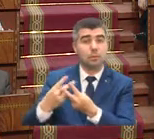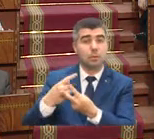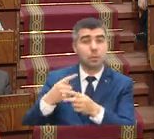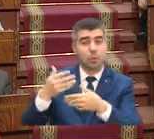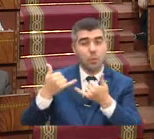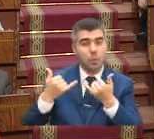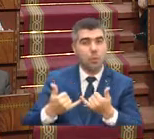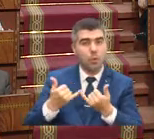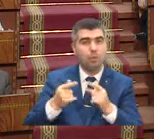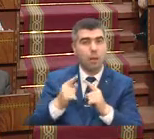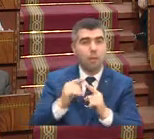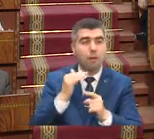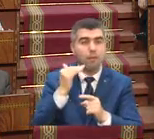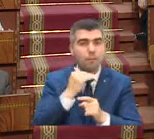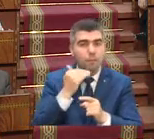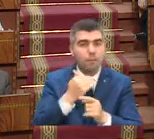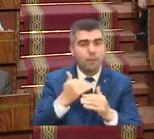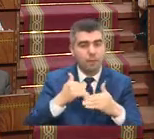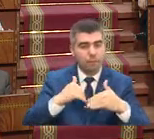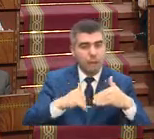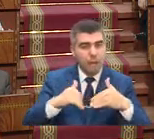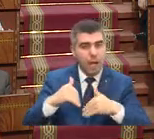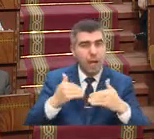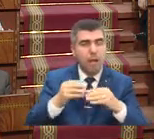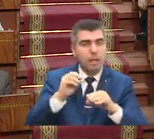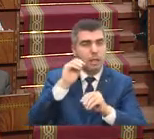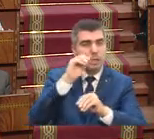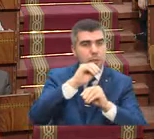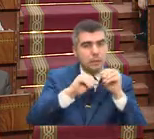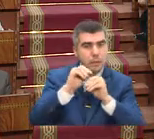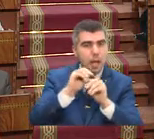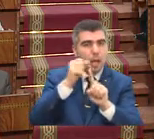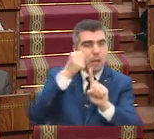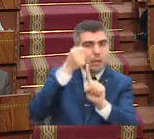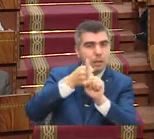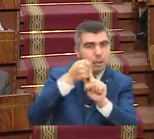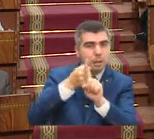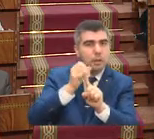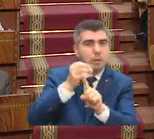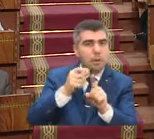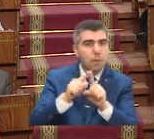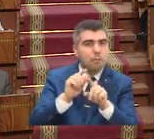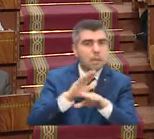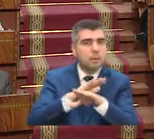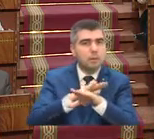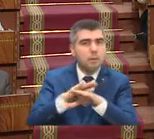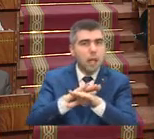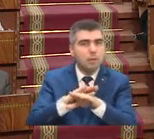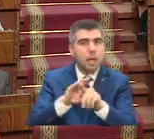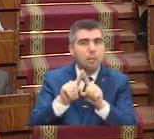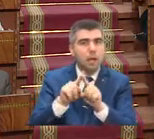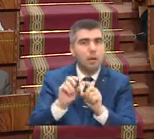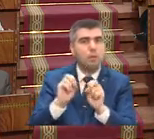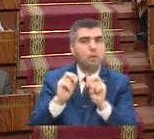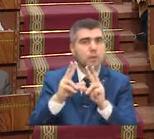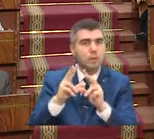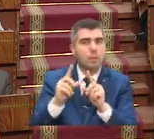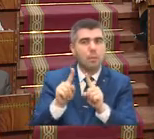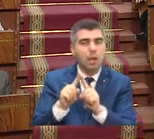وتيرة الإنجاز ديال الأوراش وأوراش الإصلاح، وينتظر أجواء سياسية مشجعة